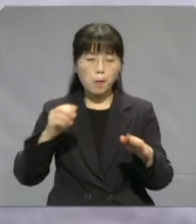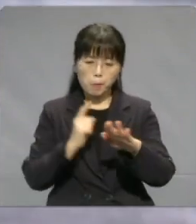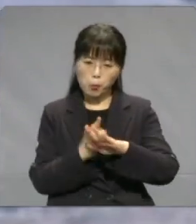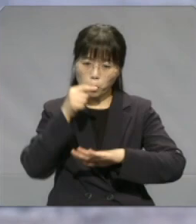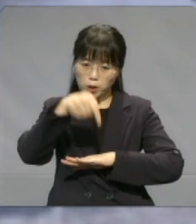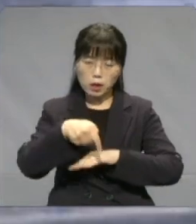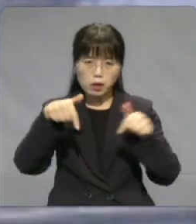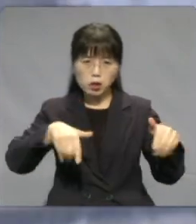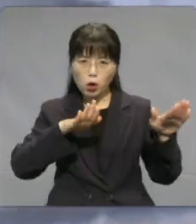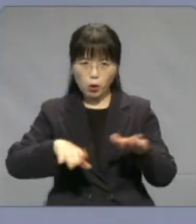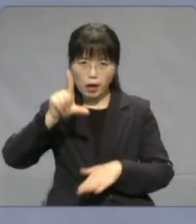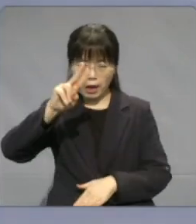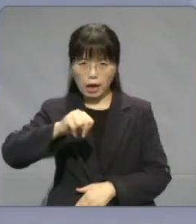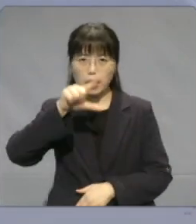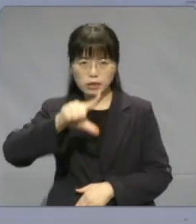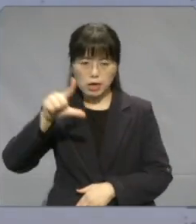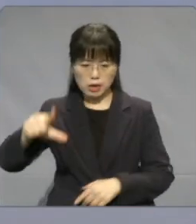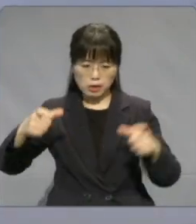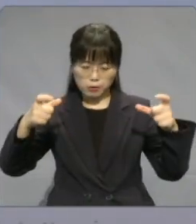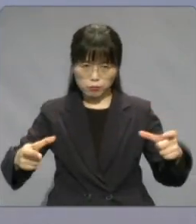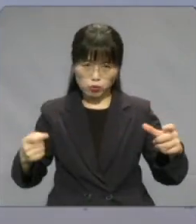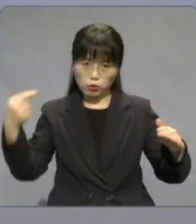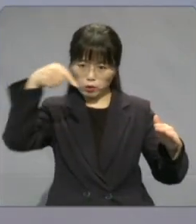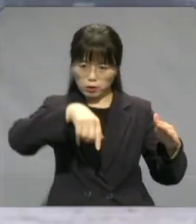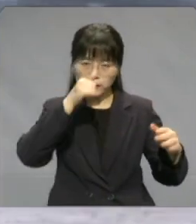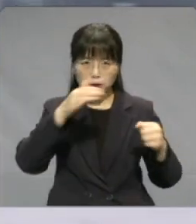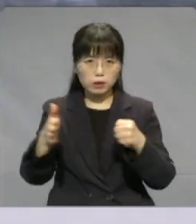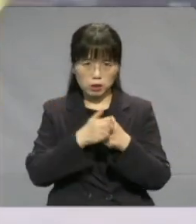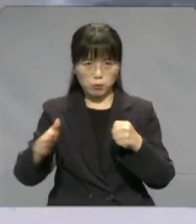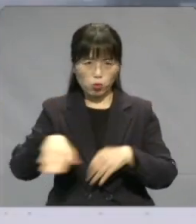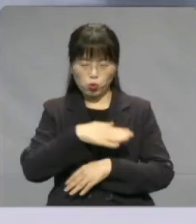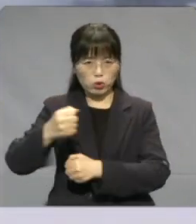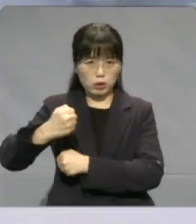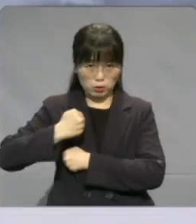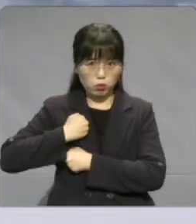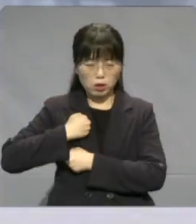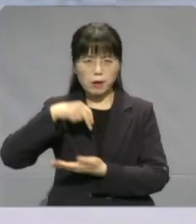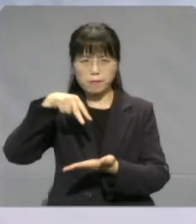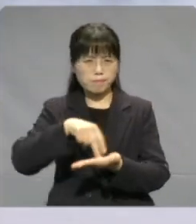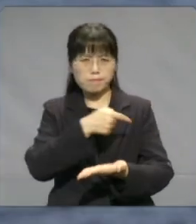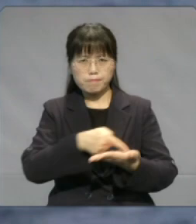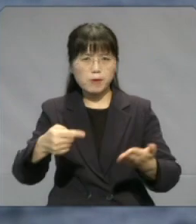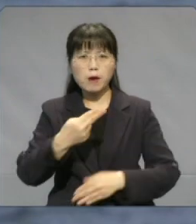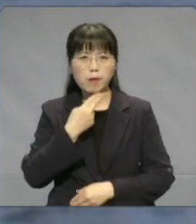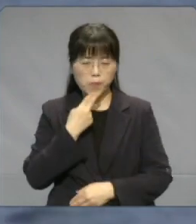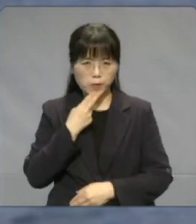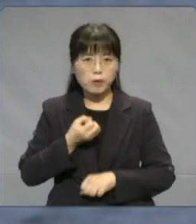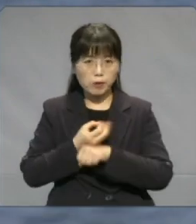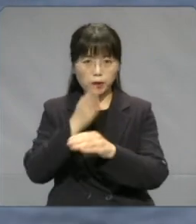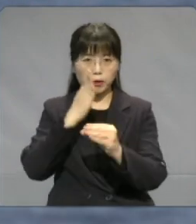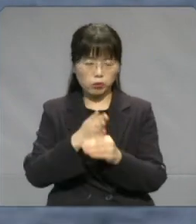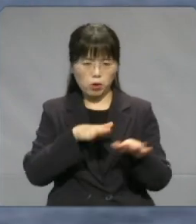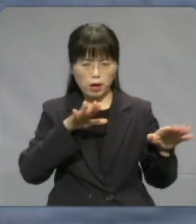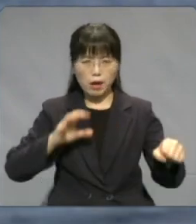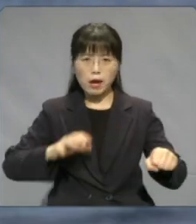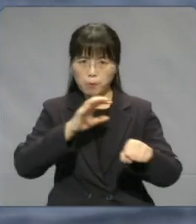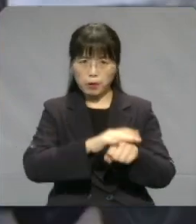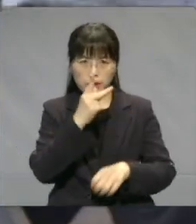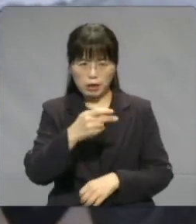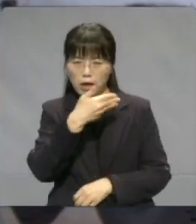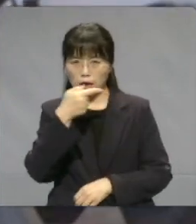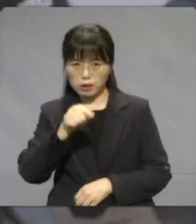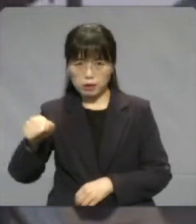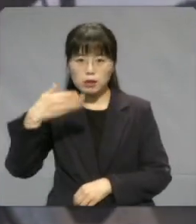대부분 서해 n 북쪽 완충 구역에 떨어져 우리측의 피해는 없는 것으로 파악된 가운데 해병대는 K9